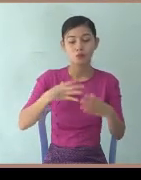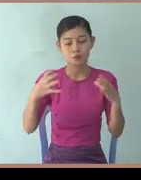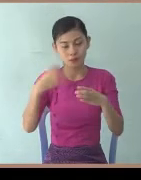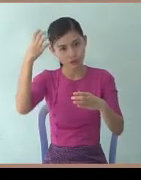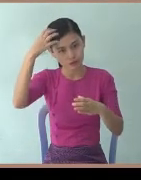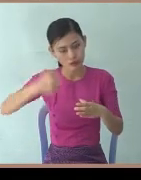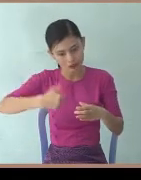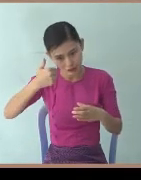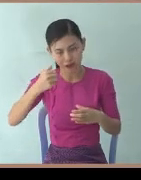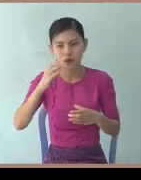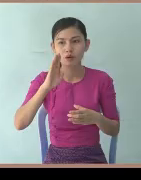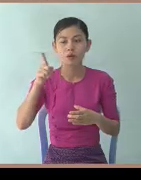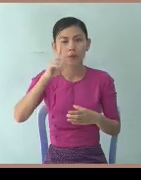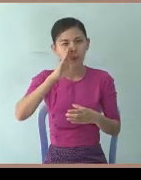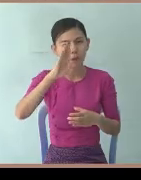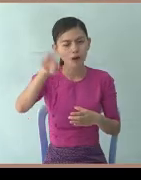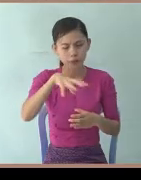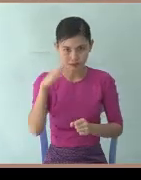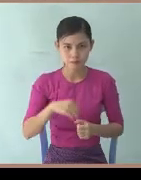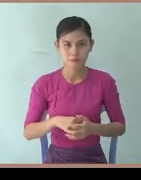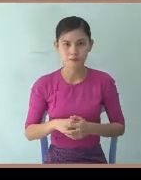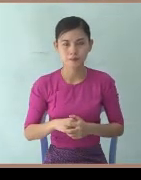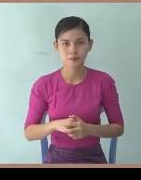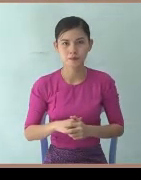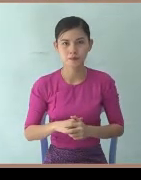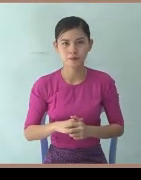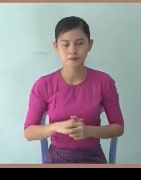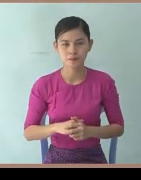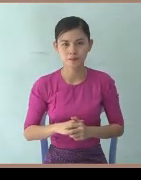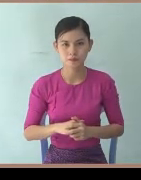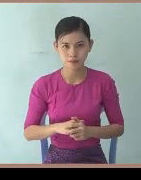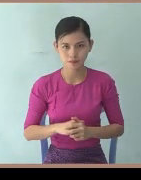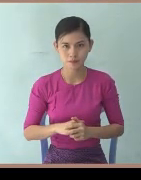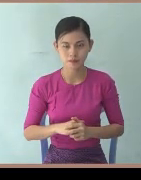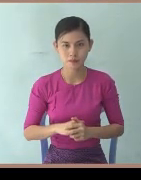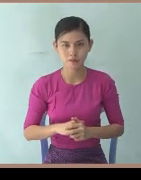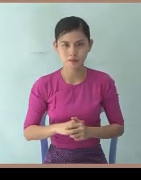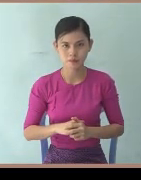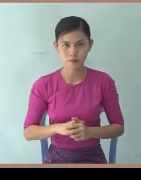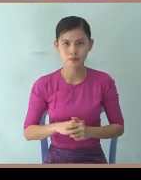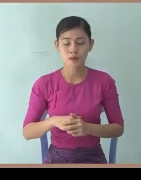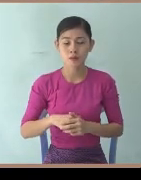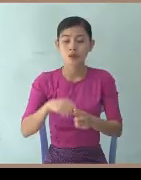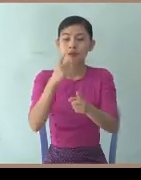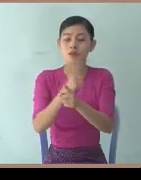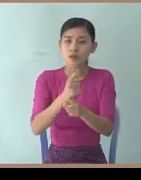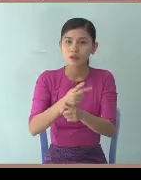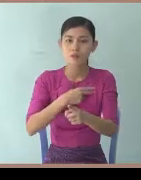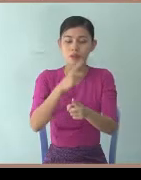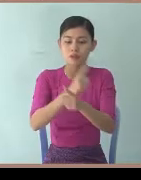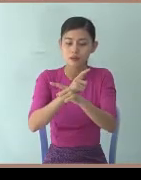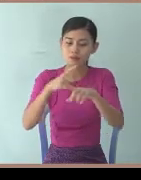ခဲ့မယ်ဆိုရင်ကျွန်တော်တို့ဒီဒေတာတွေအတွက်ဦးစားပေးပြီးတော့ဆောင်ရွက်သွားမယ်လို့ဒါကျွန်တော်တို့ပါတီကလည်းပြောထားတာရှိပါ